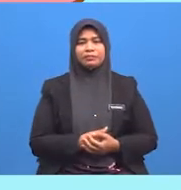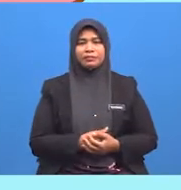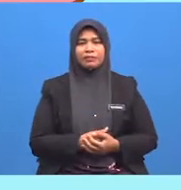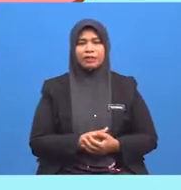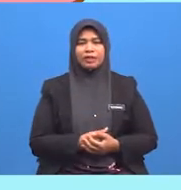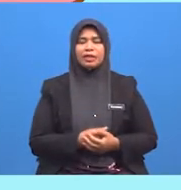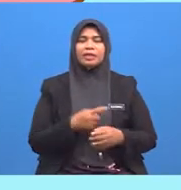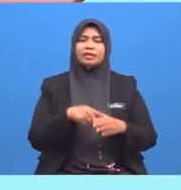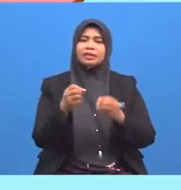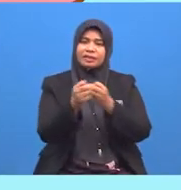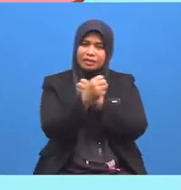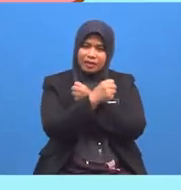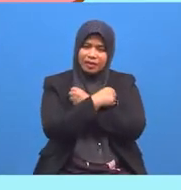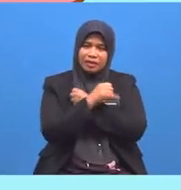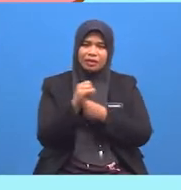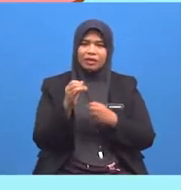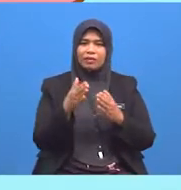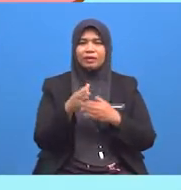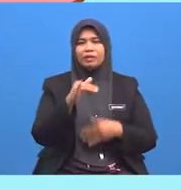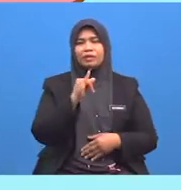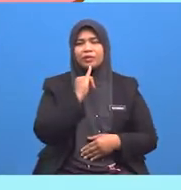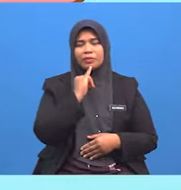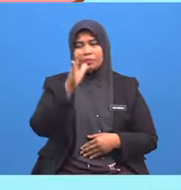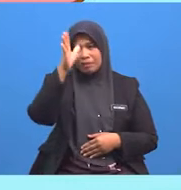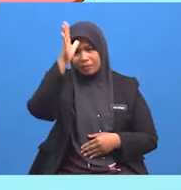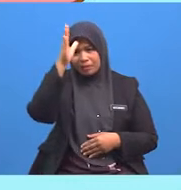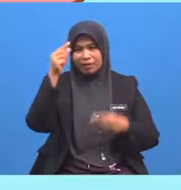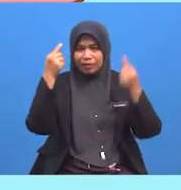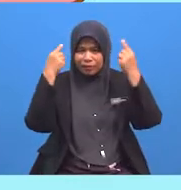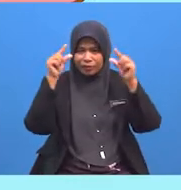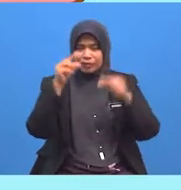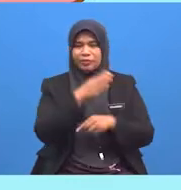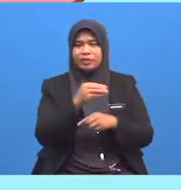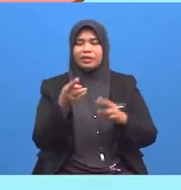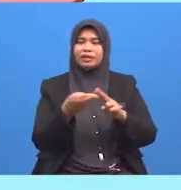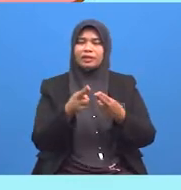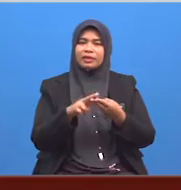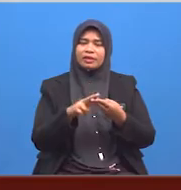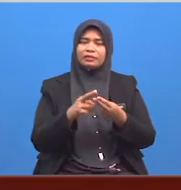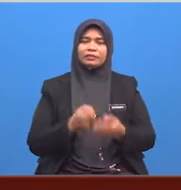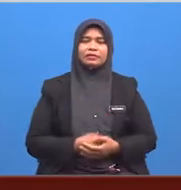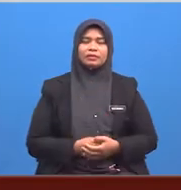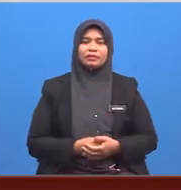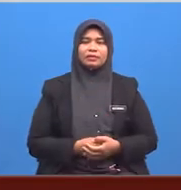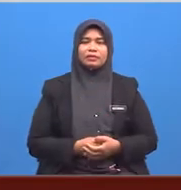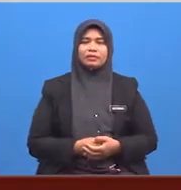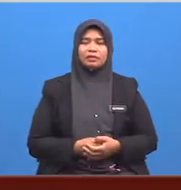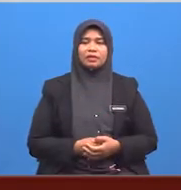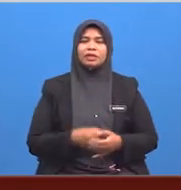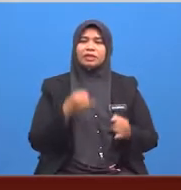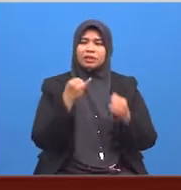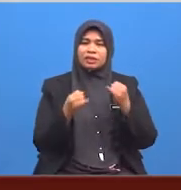pertama disayangi ibu-bapak guru dan Rakan sebagai contoh